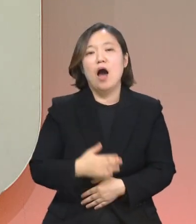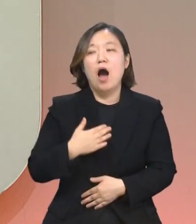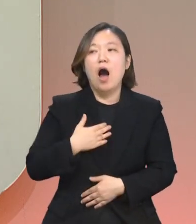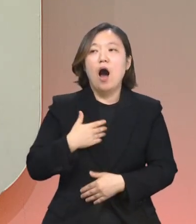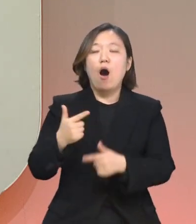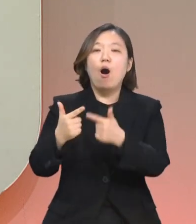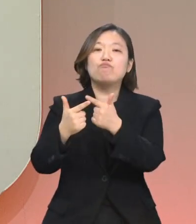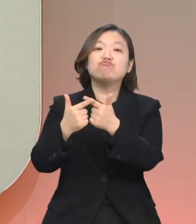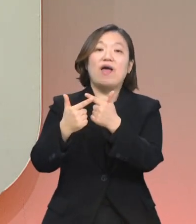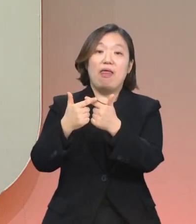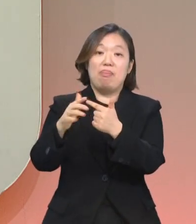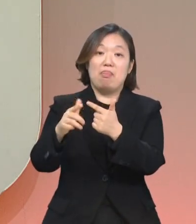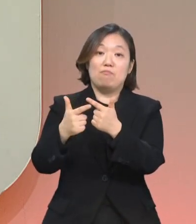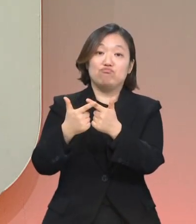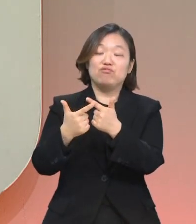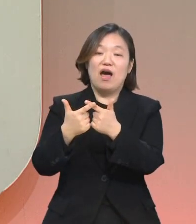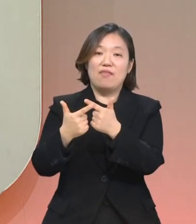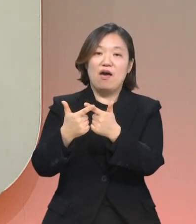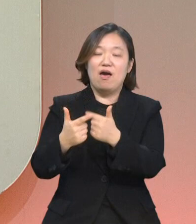부산에